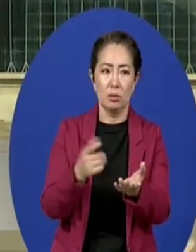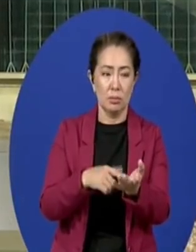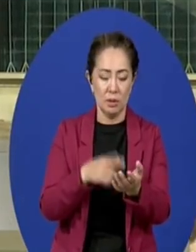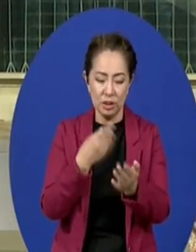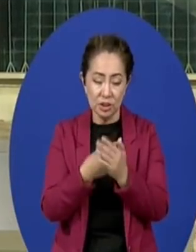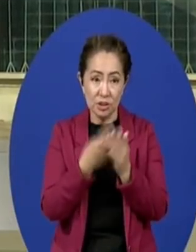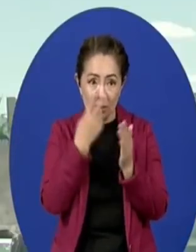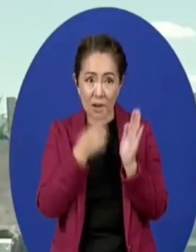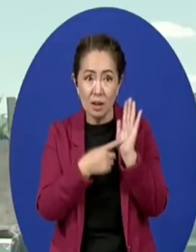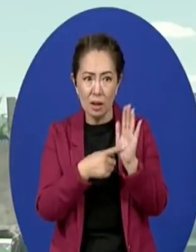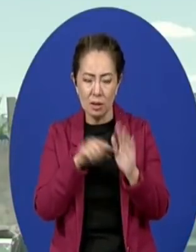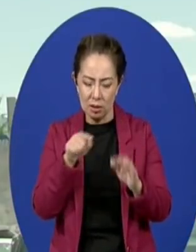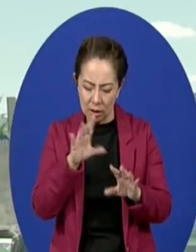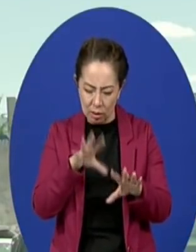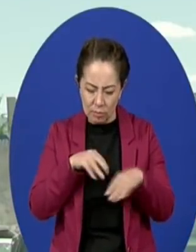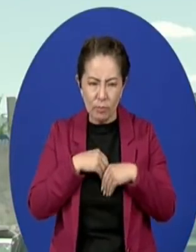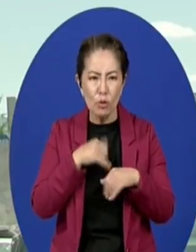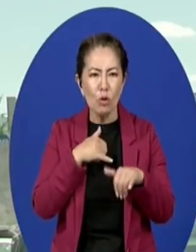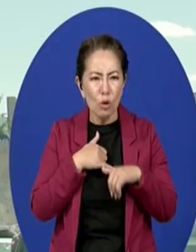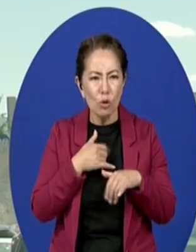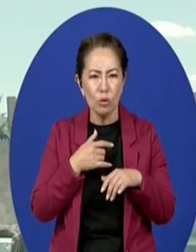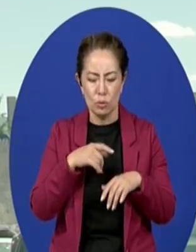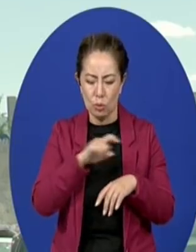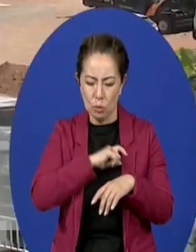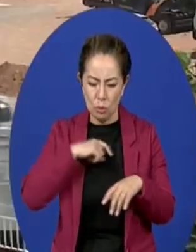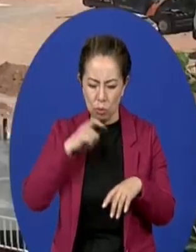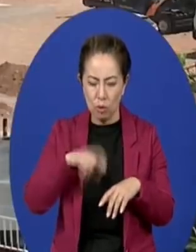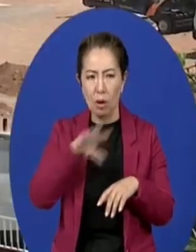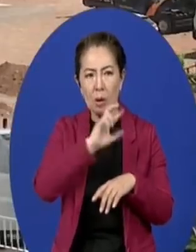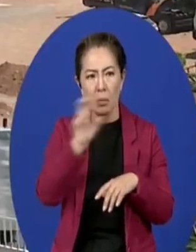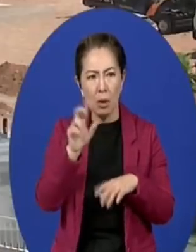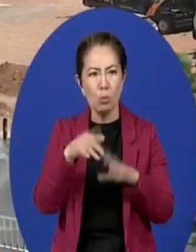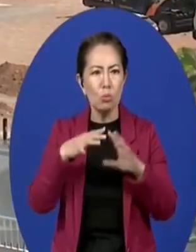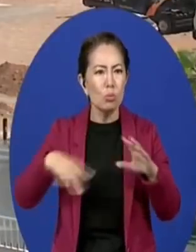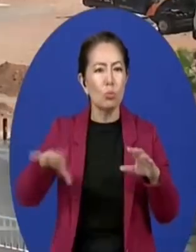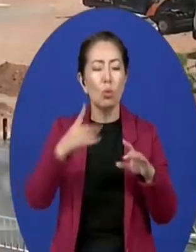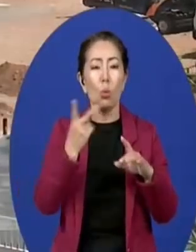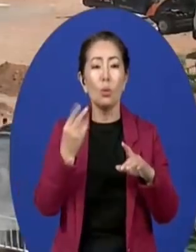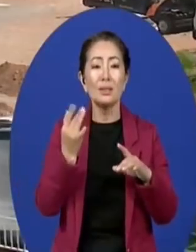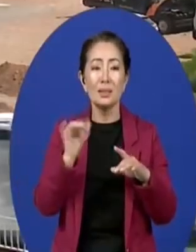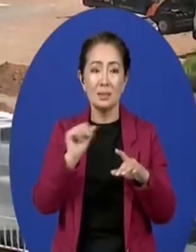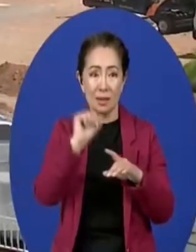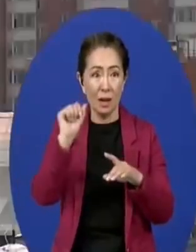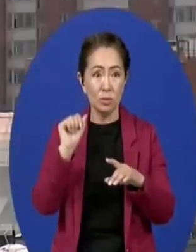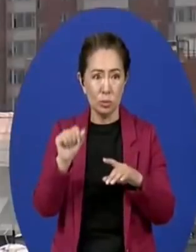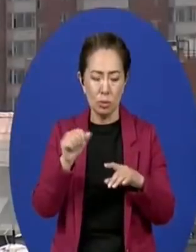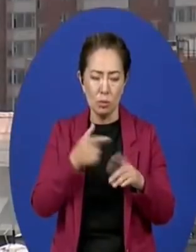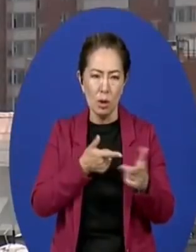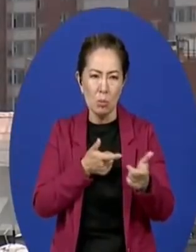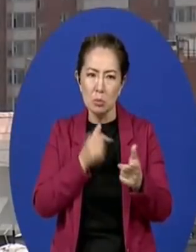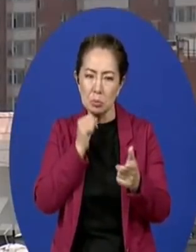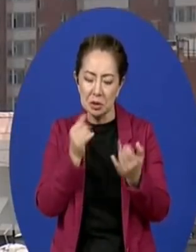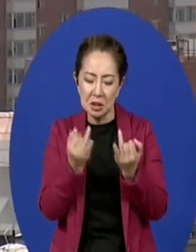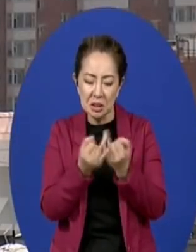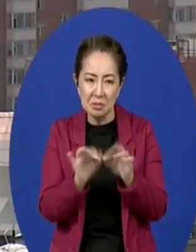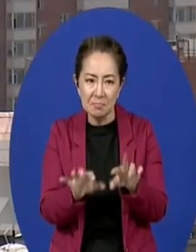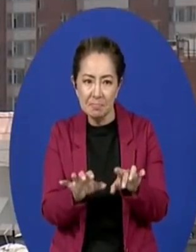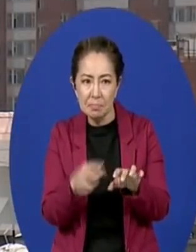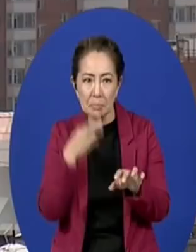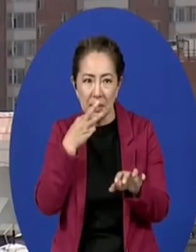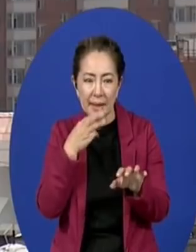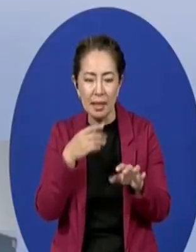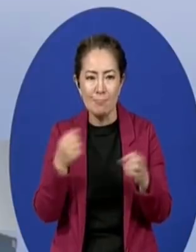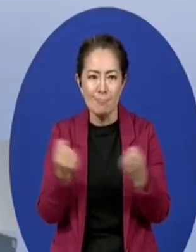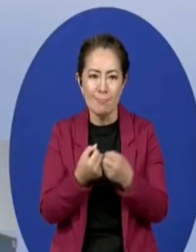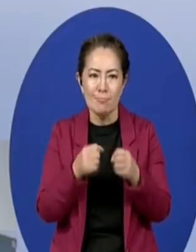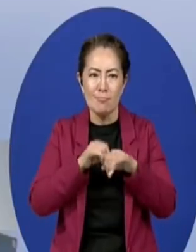байна. Эндээс амсаж болох хохирол, хов хүн, албан байгууллах бүр үндэсний хэмжээний асуудал болсон. Хүмүүс бууз эвсгэрүүш интернет сүлжээнд мэдээллийн дайвар